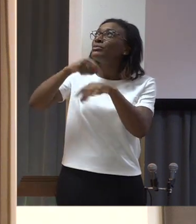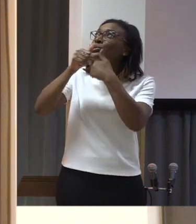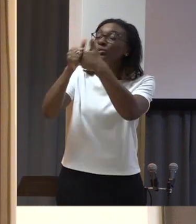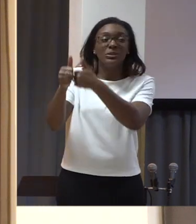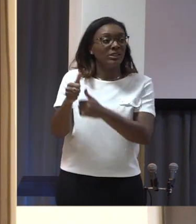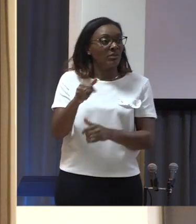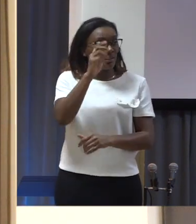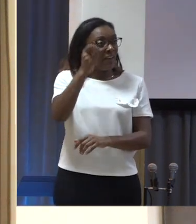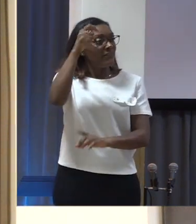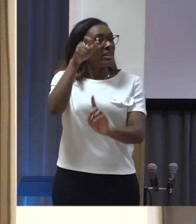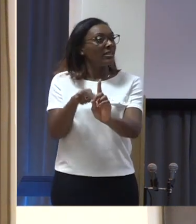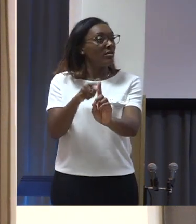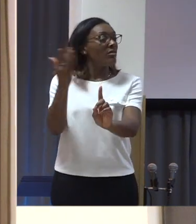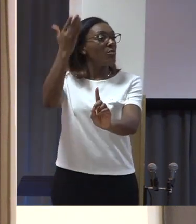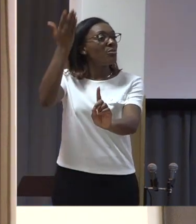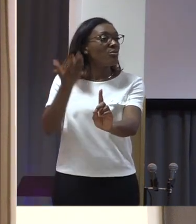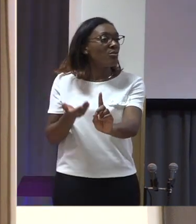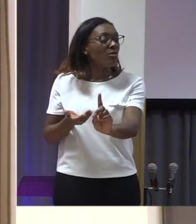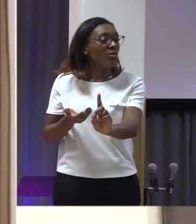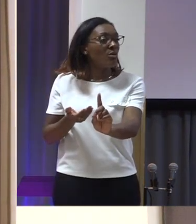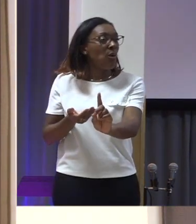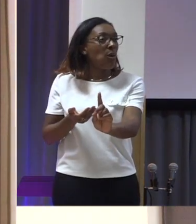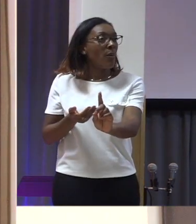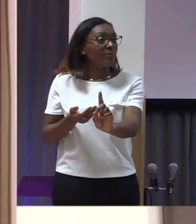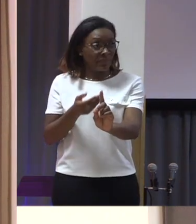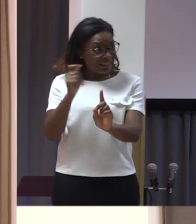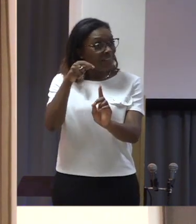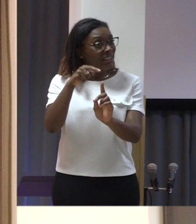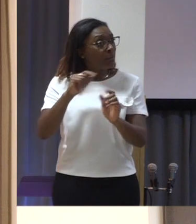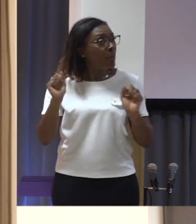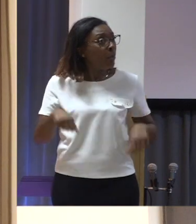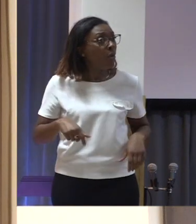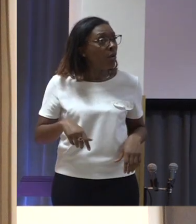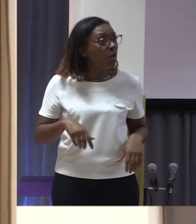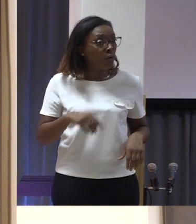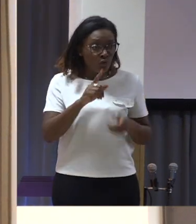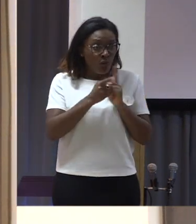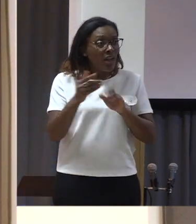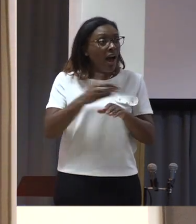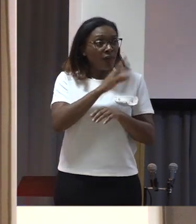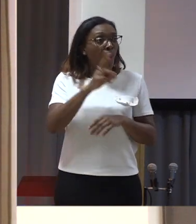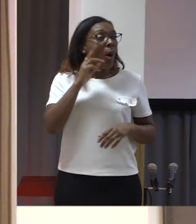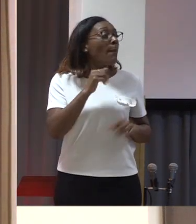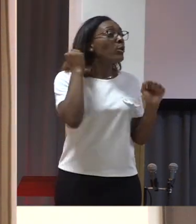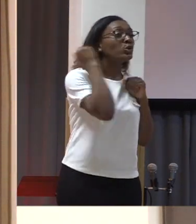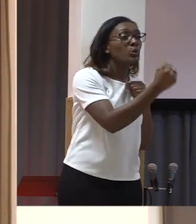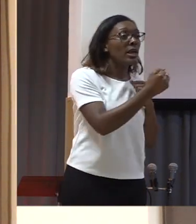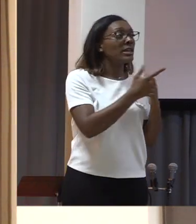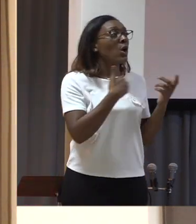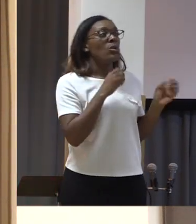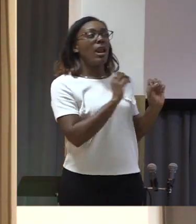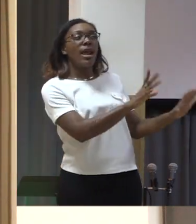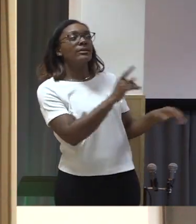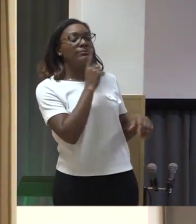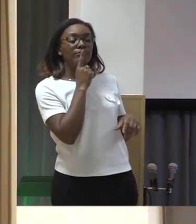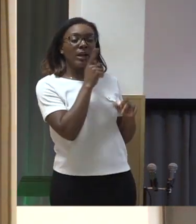Plusieurs fois, il pouvait prendre le trône, mais il a attendu. Et le résultat, c'est